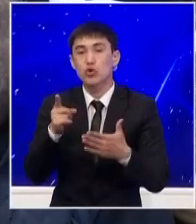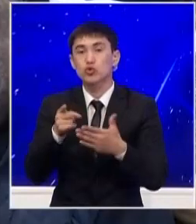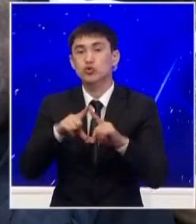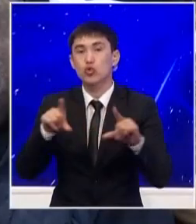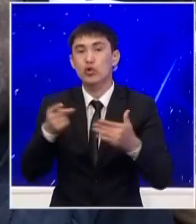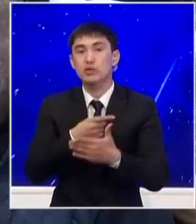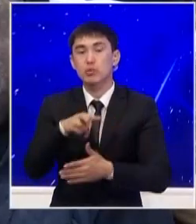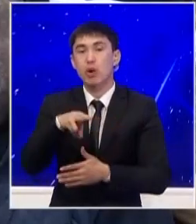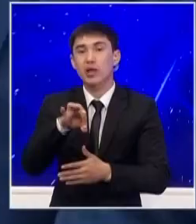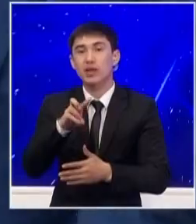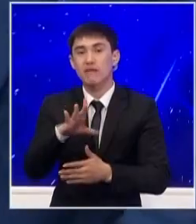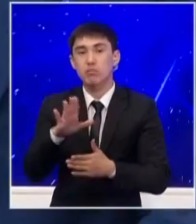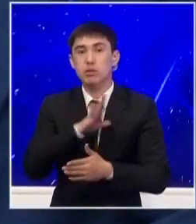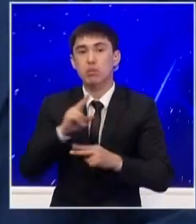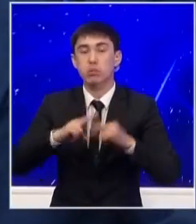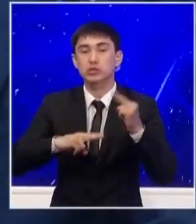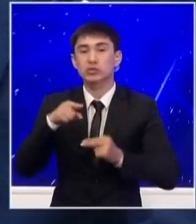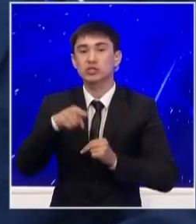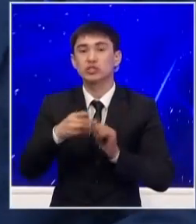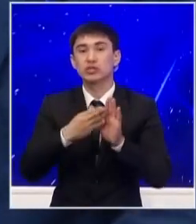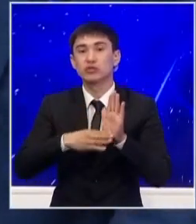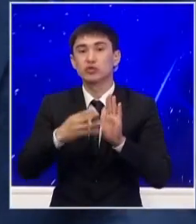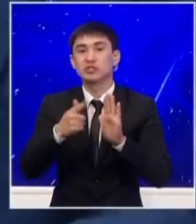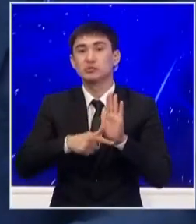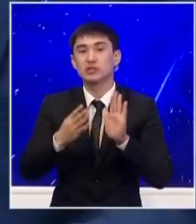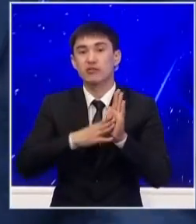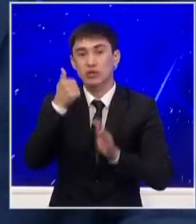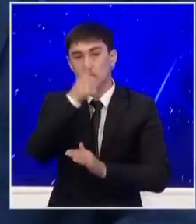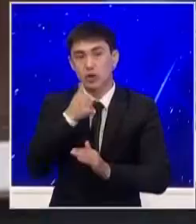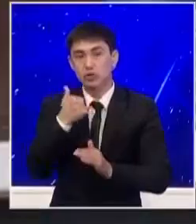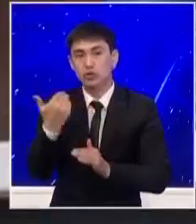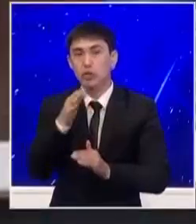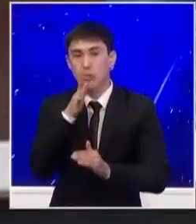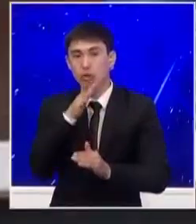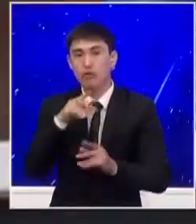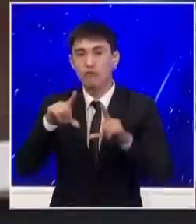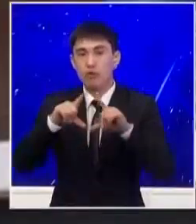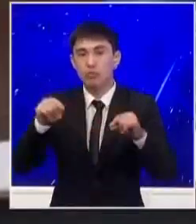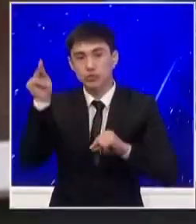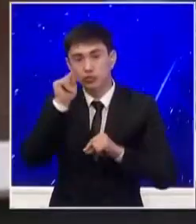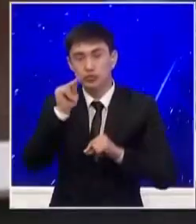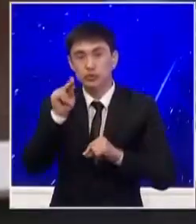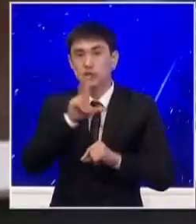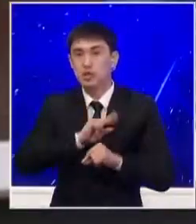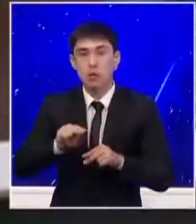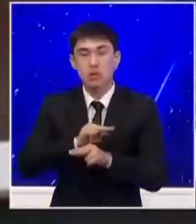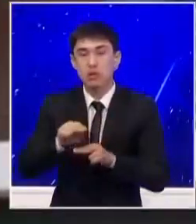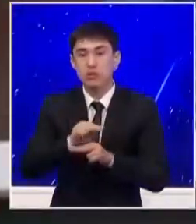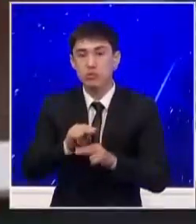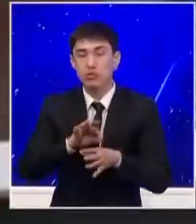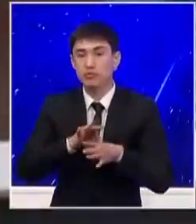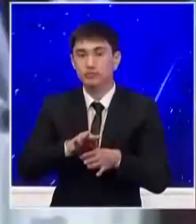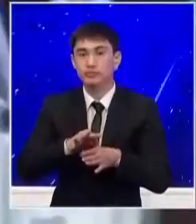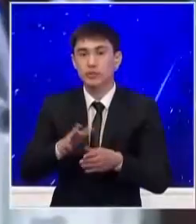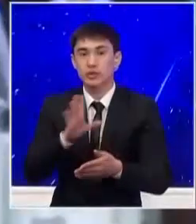Мукагали Макатаева была построена в 1979 году. С тех пор в общеобразовательном учреждении ни разу не